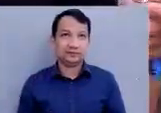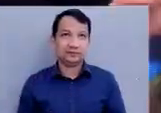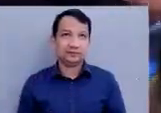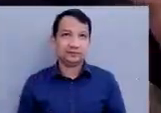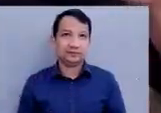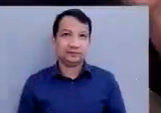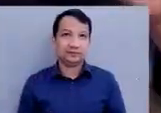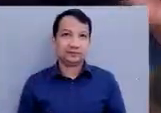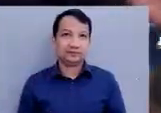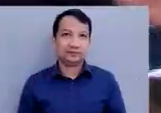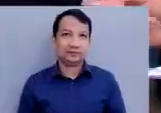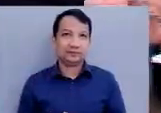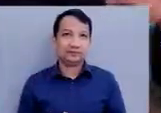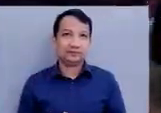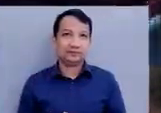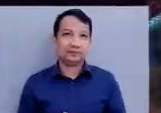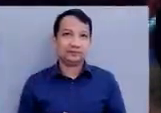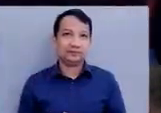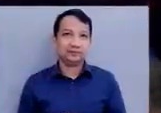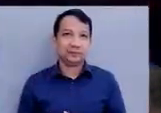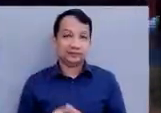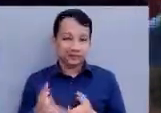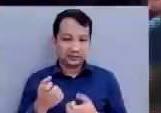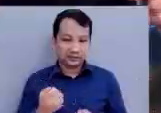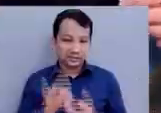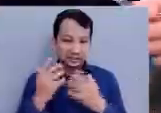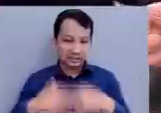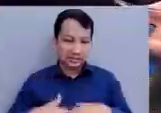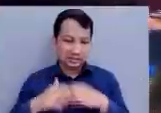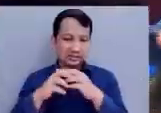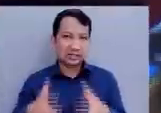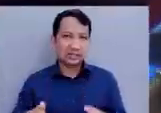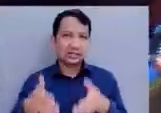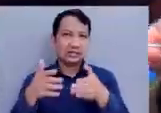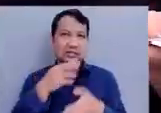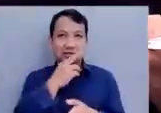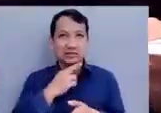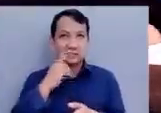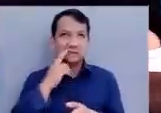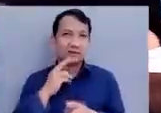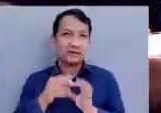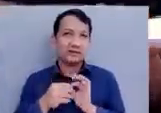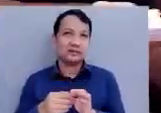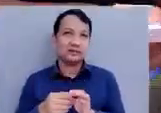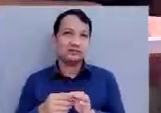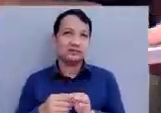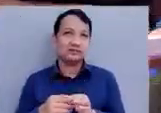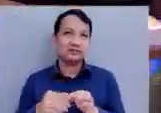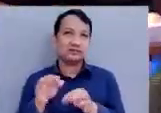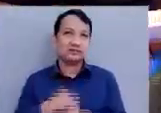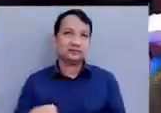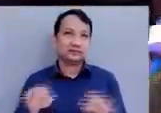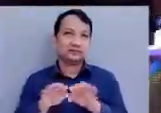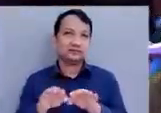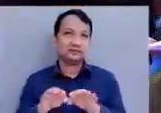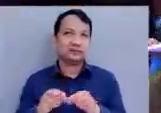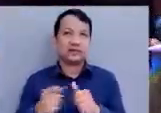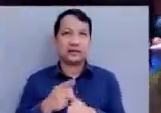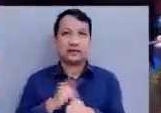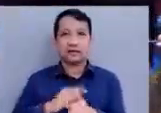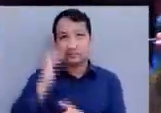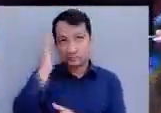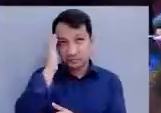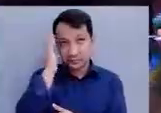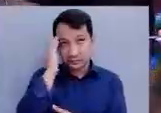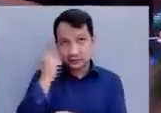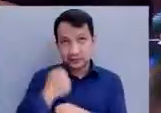bale Ano po Um yung sa mga aspiring na gusto Hong magtayo ng mga restaurant Syempre um kailangan um talagang may knowledge